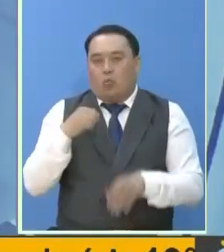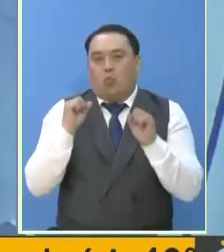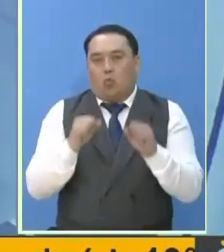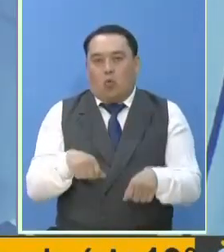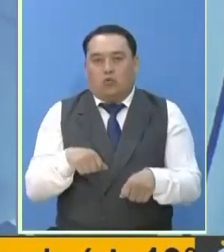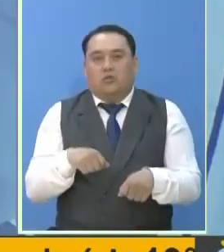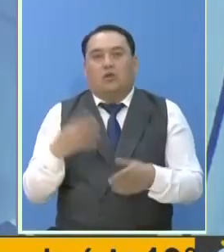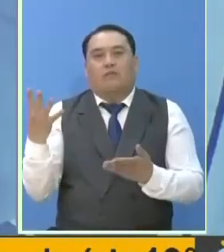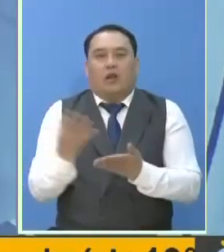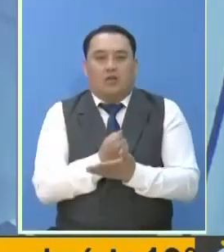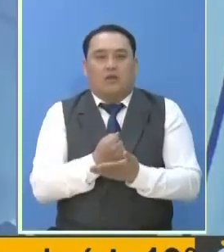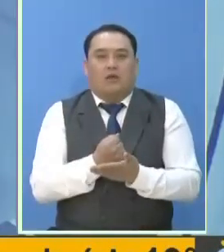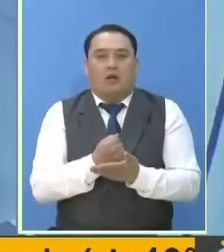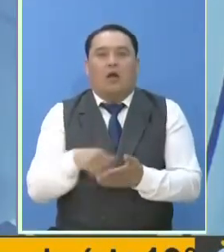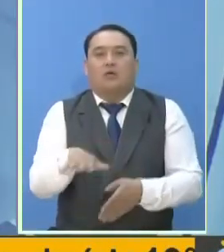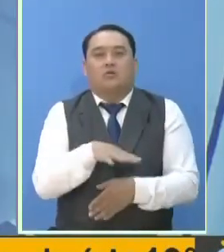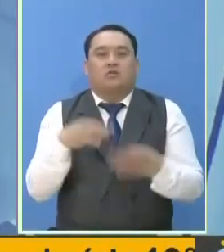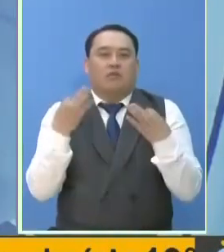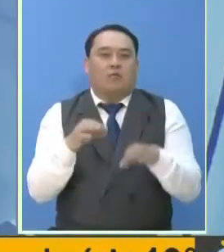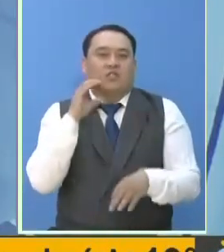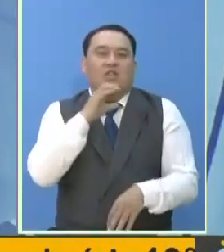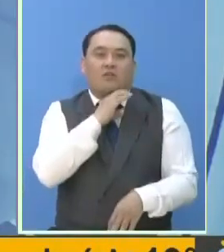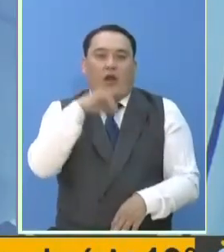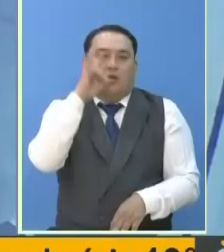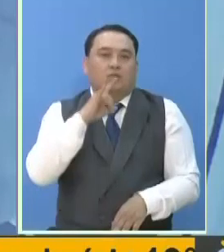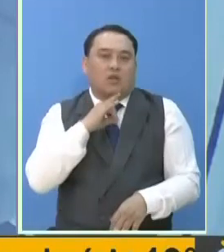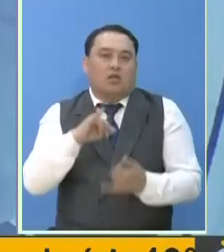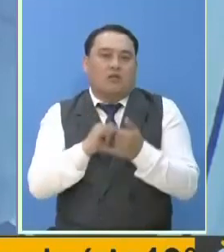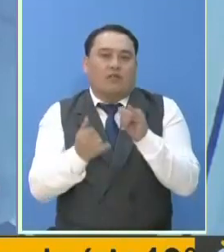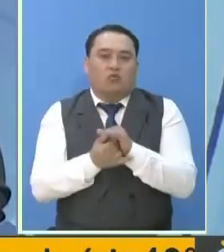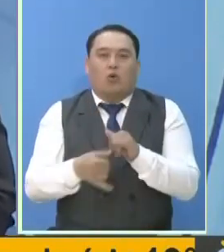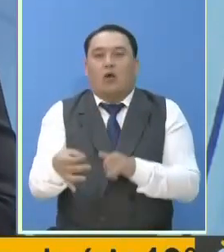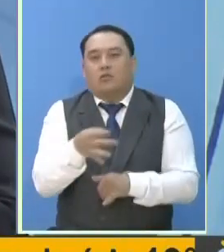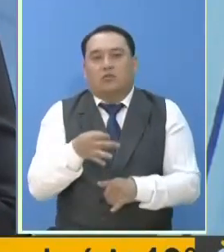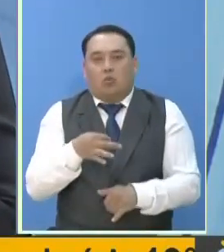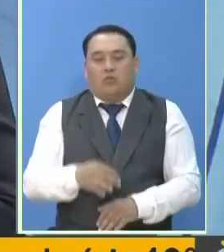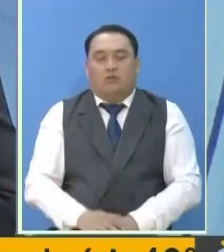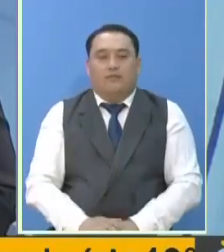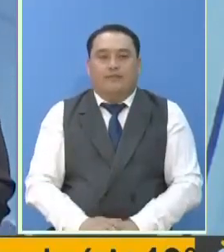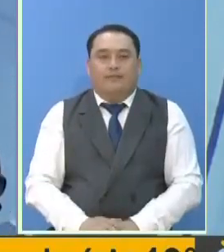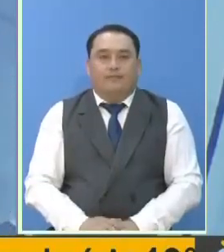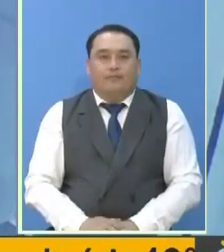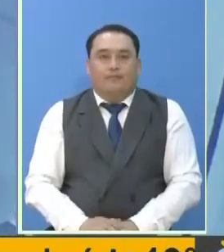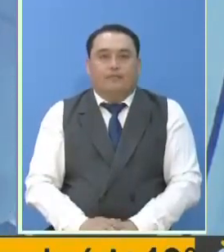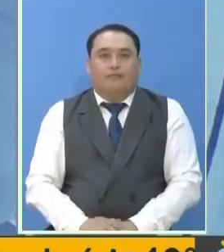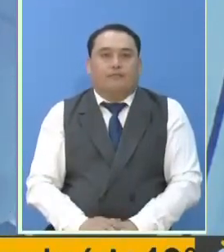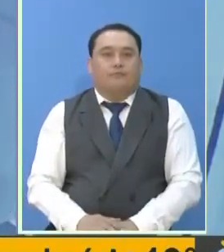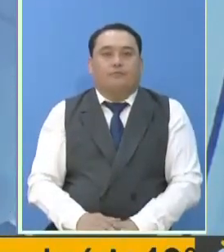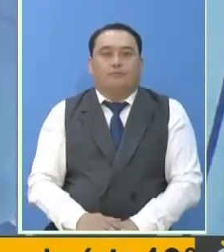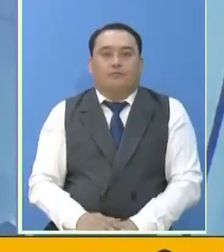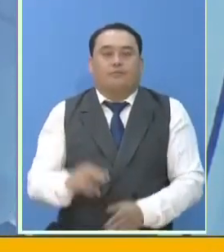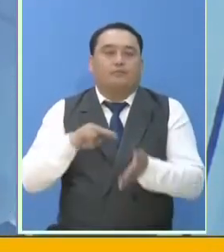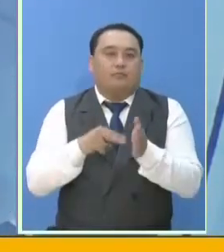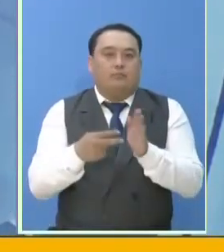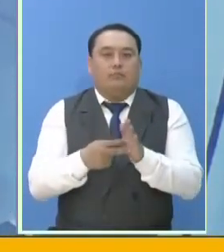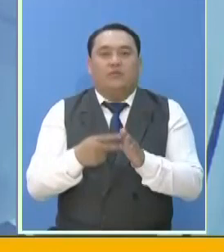даже, допустим, знать, какая вакансия есть в Северо-Казахстанской области или Восточно-Казахстанской, к примеру, области. Но это планируется, что это будет со